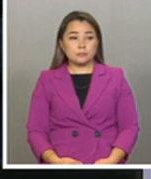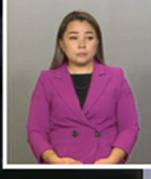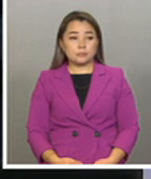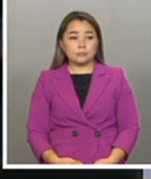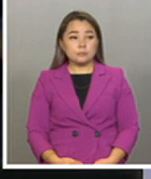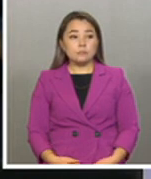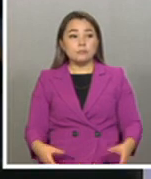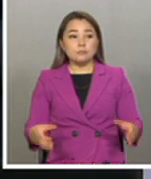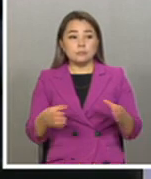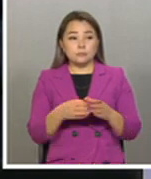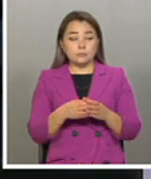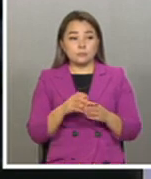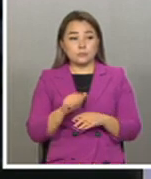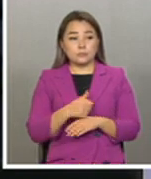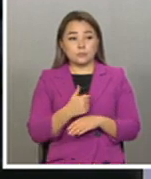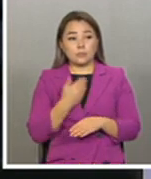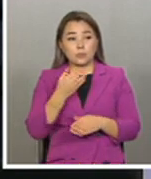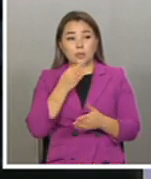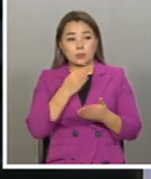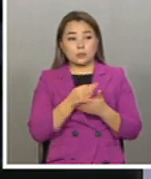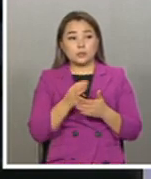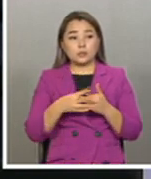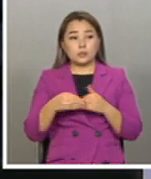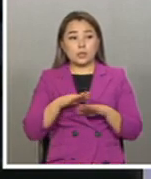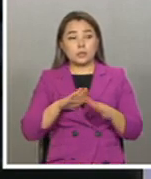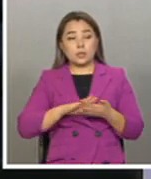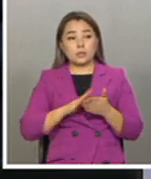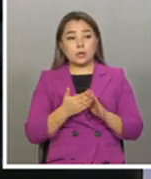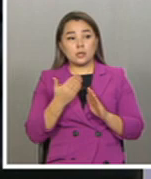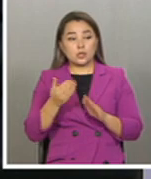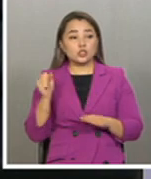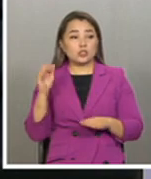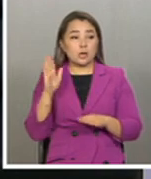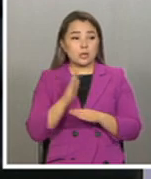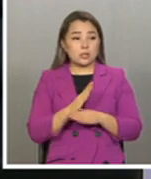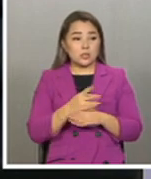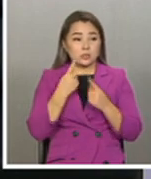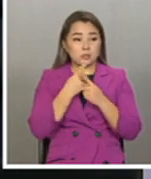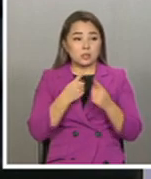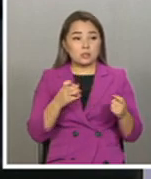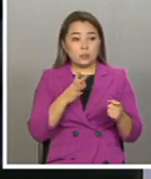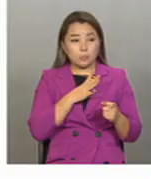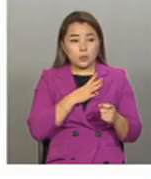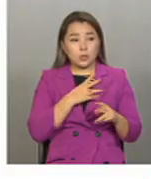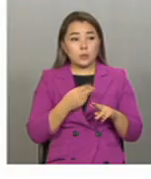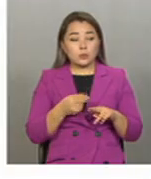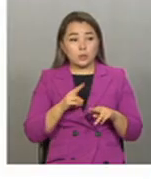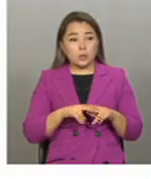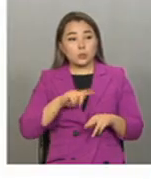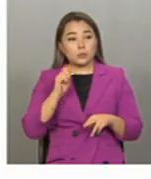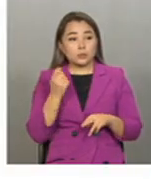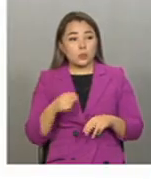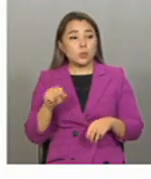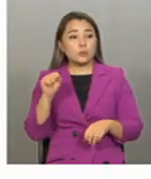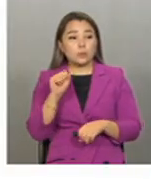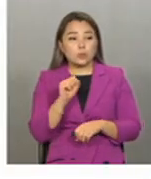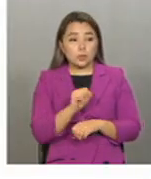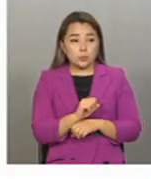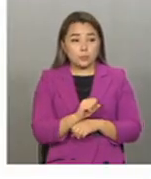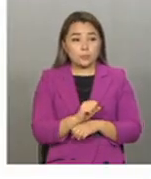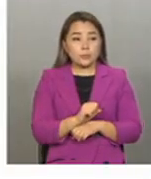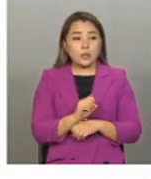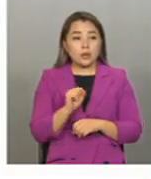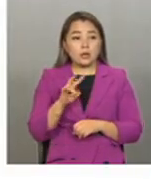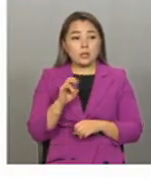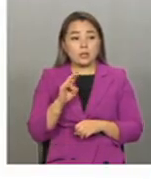Кеңес үкіметі жер туралы жарлық шығарды. Соғысты тоқтатуға, аннексия